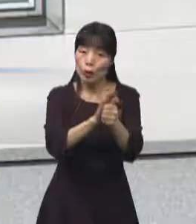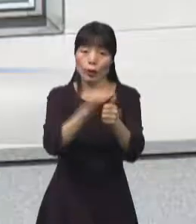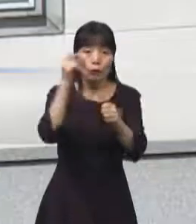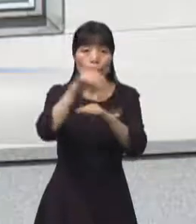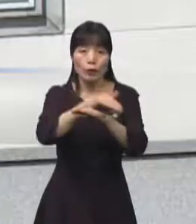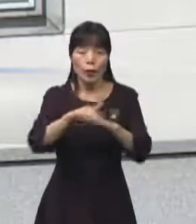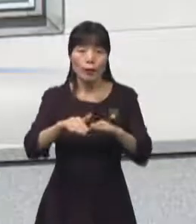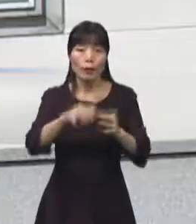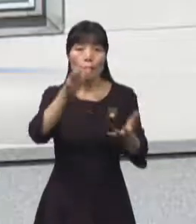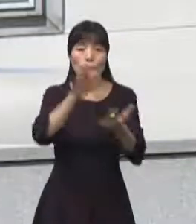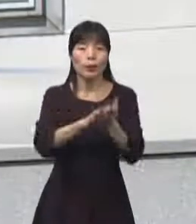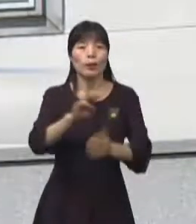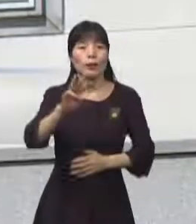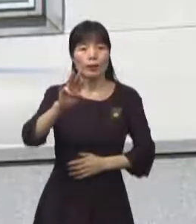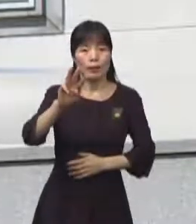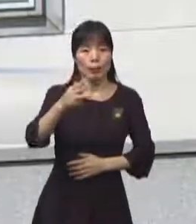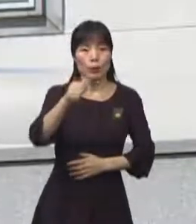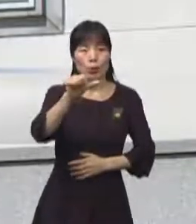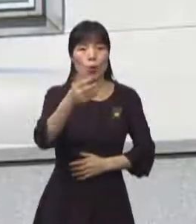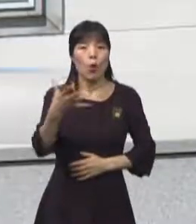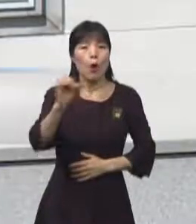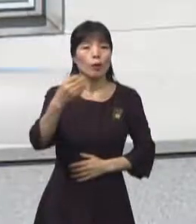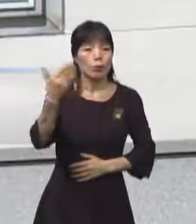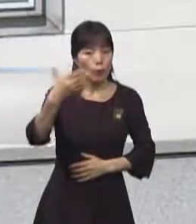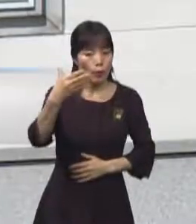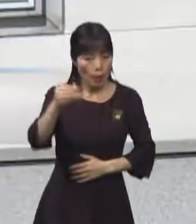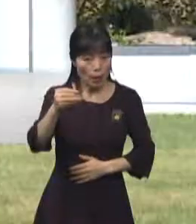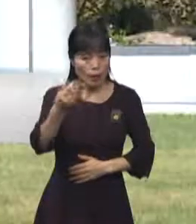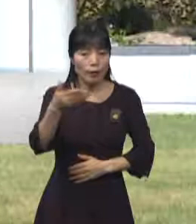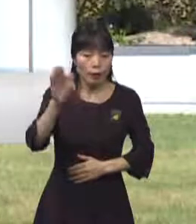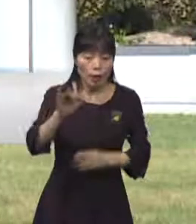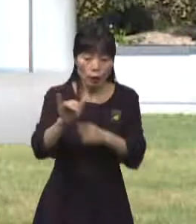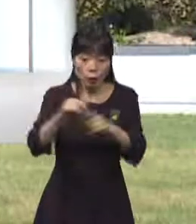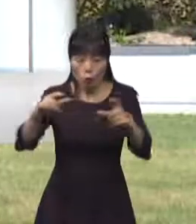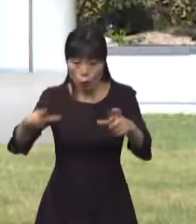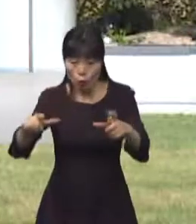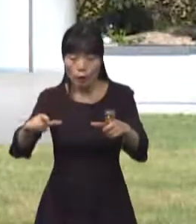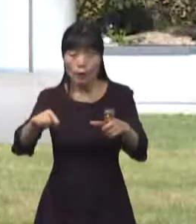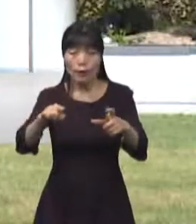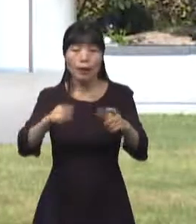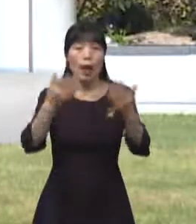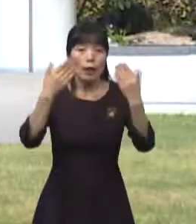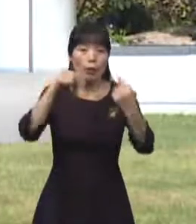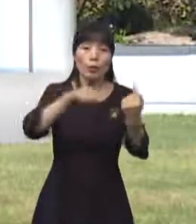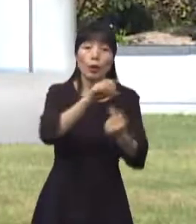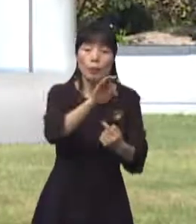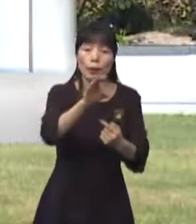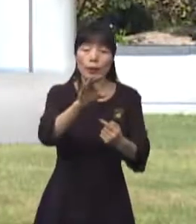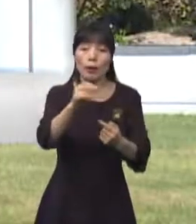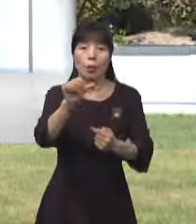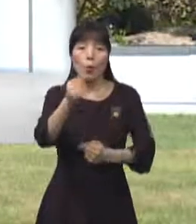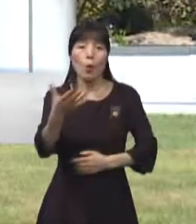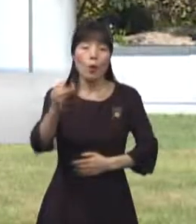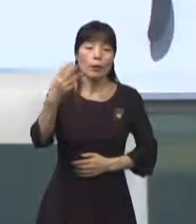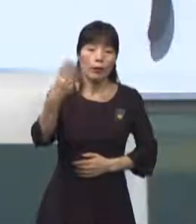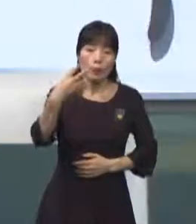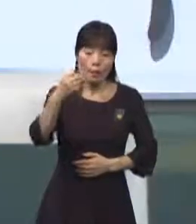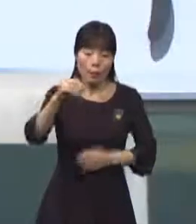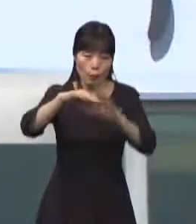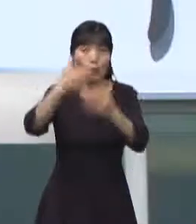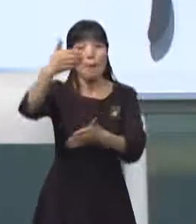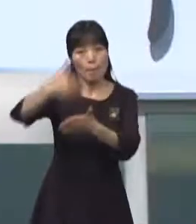모두 3 15억 9천만원 이었습니다 하지만 연수구 2회가 학교 운영비로 편성된 5억 3천만 원을 전액